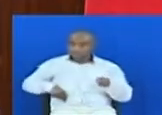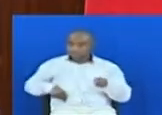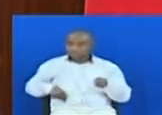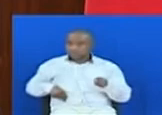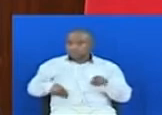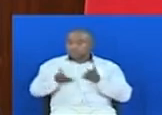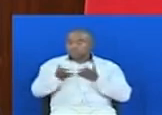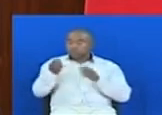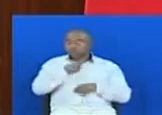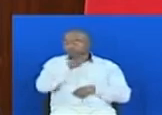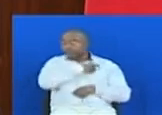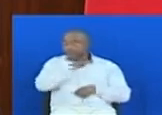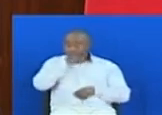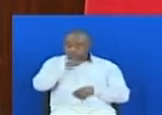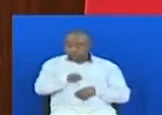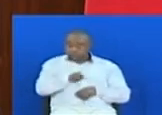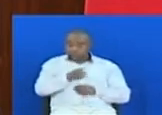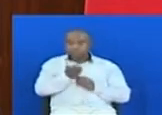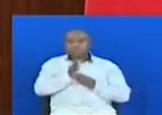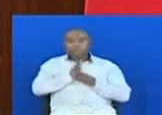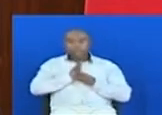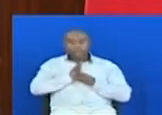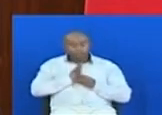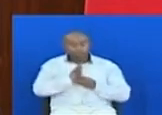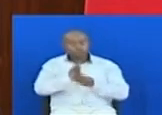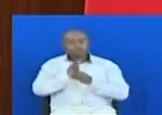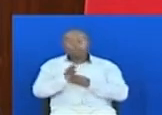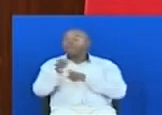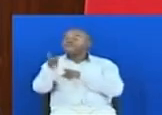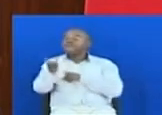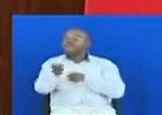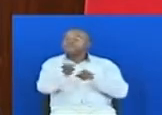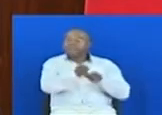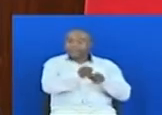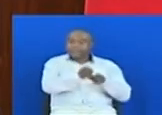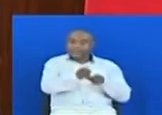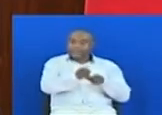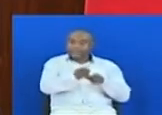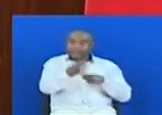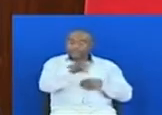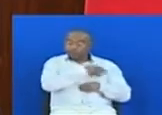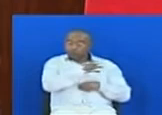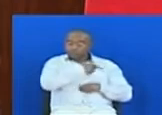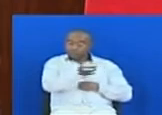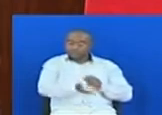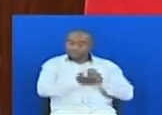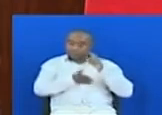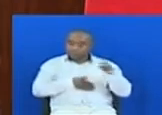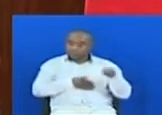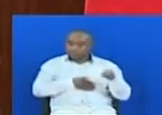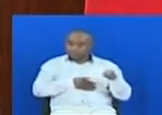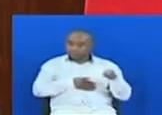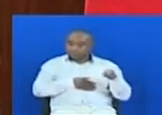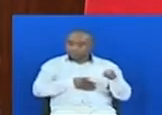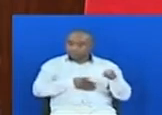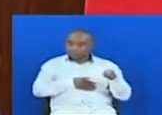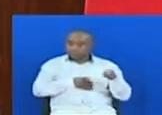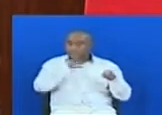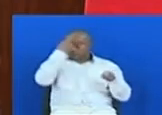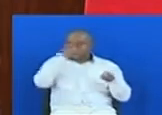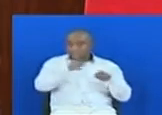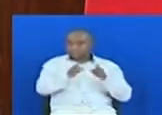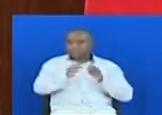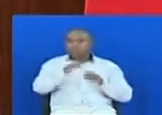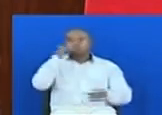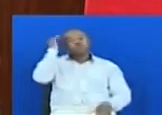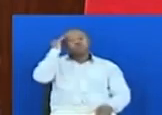yeye mheshimiwa rais ndiye anayeongoza hii vita akiwa mheshimiwa waziri akiwa msaidizi wake, basi imekuwa busara na